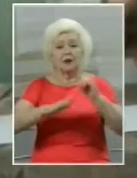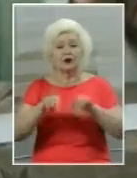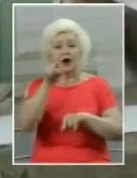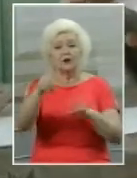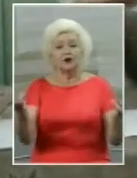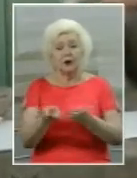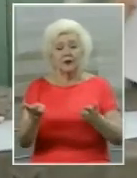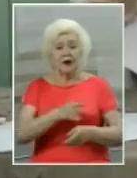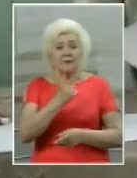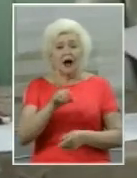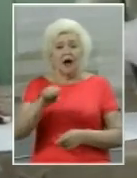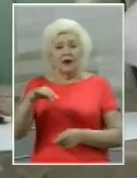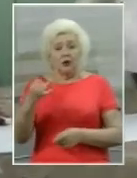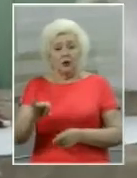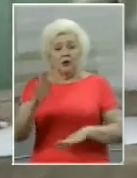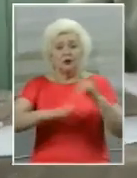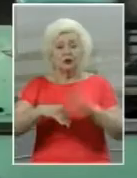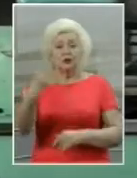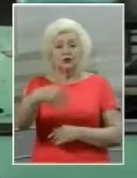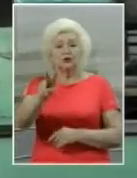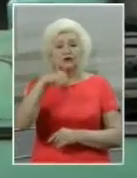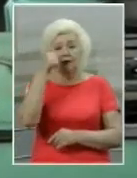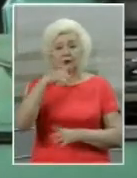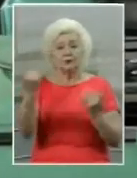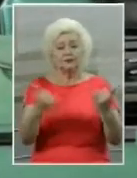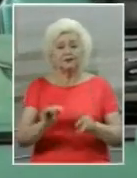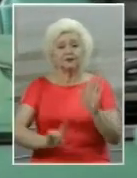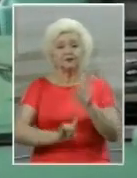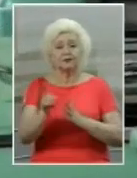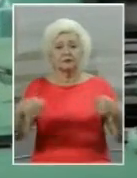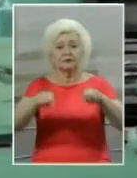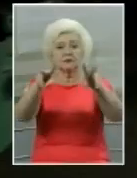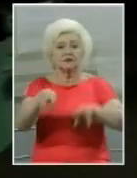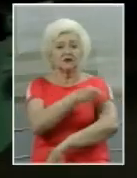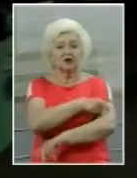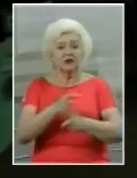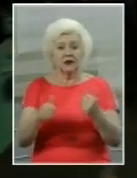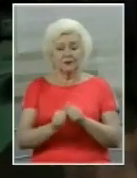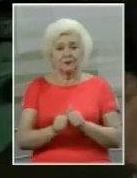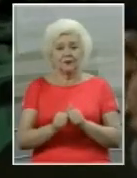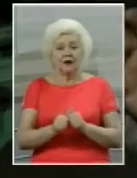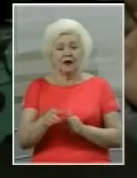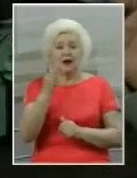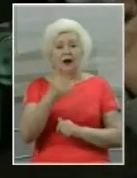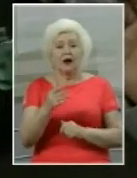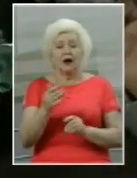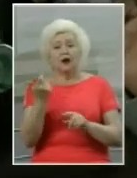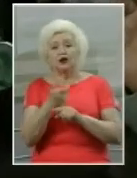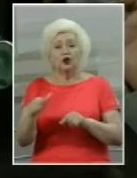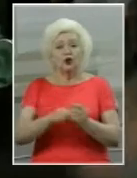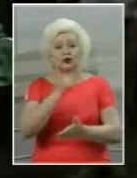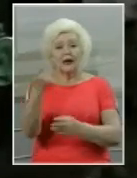потрібна. Пан Анатолій у професії 42 роки. Сьогодні дебютує як член журі. Тільки повинна